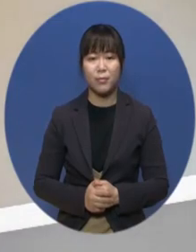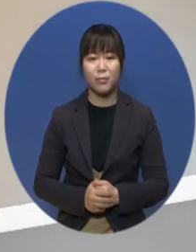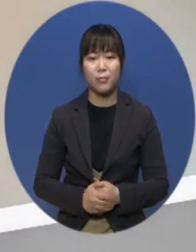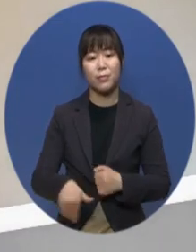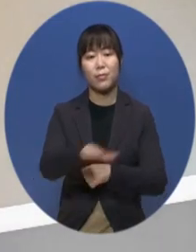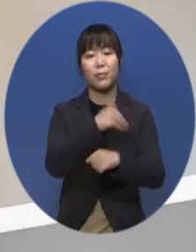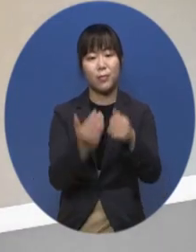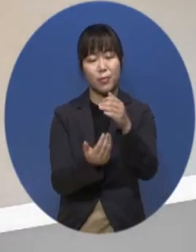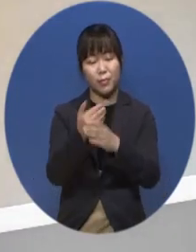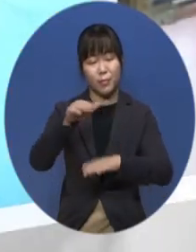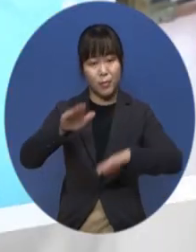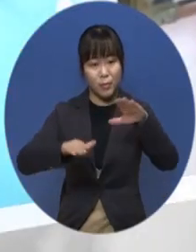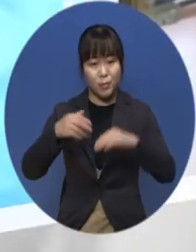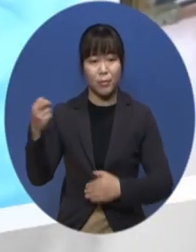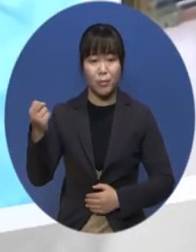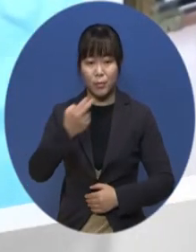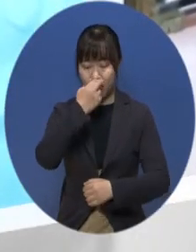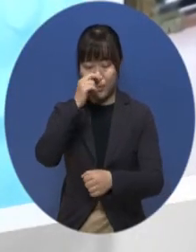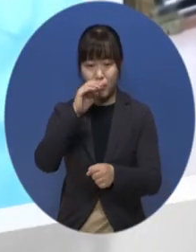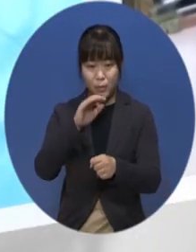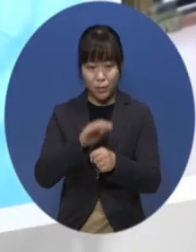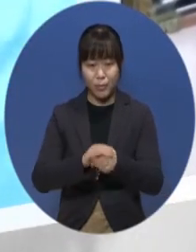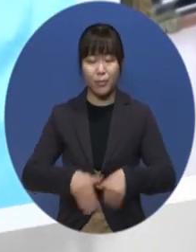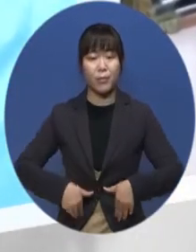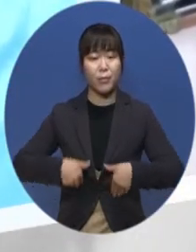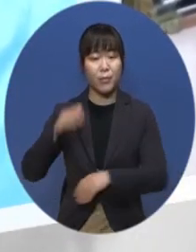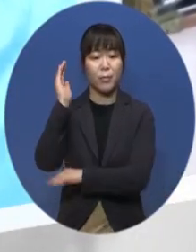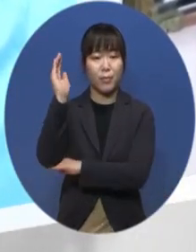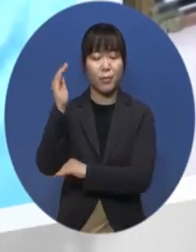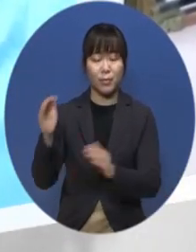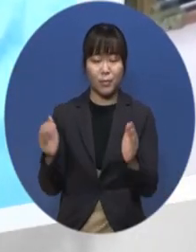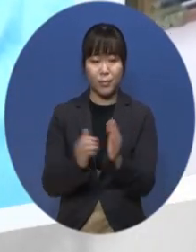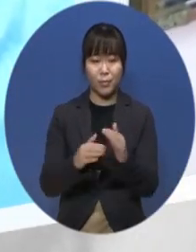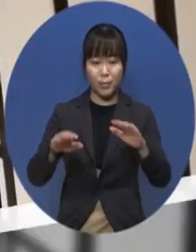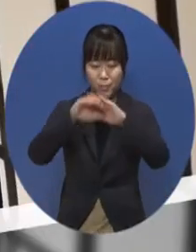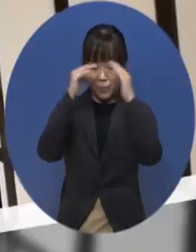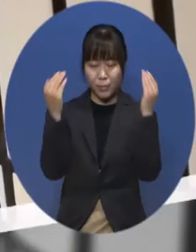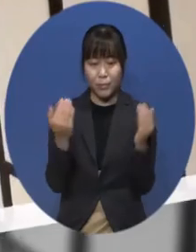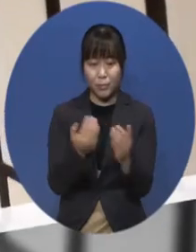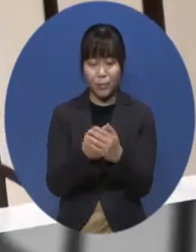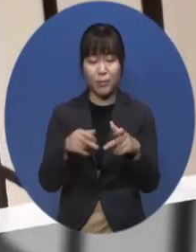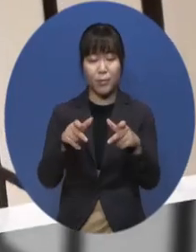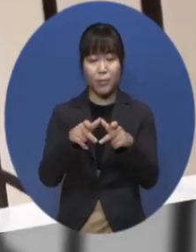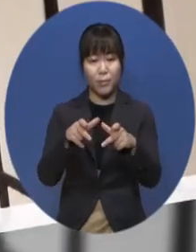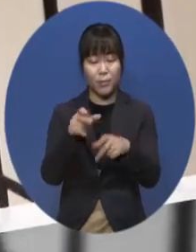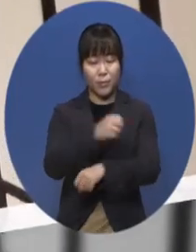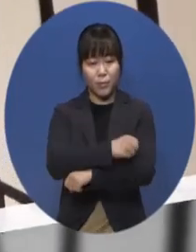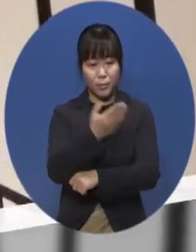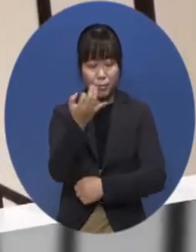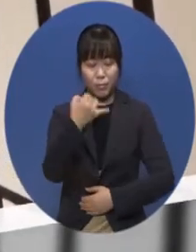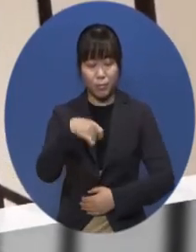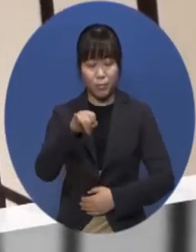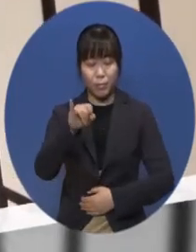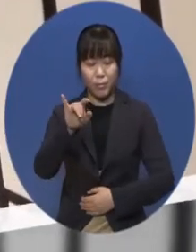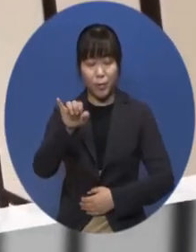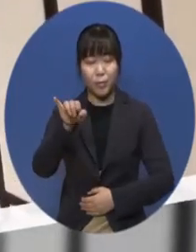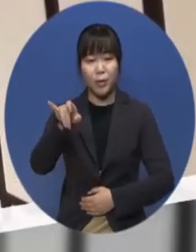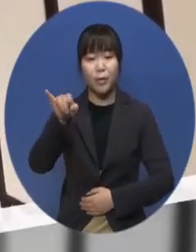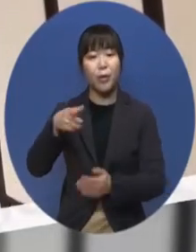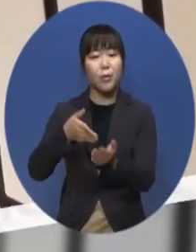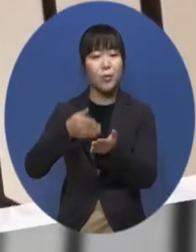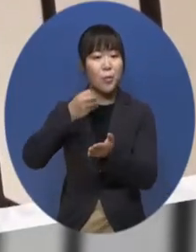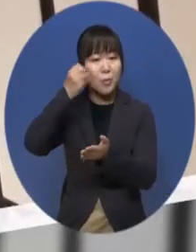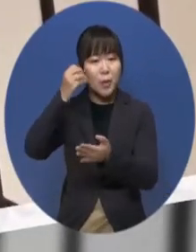우리 주변에서 일어나는 불공정한 사례부터 억울한 사연, 따뜻한 미담까지 장애인신문과 웰페어